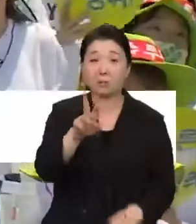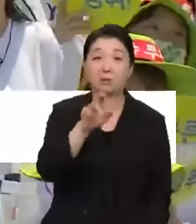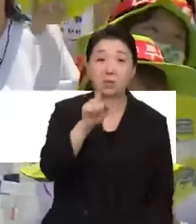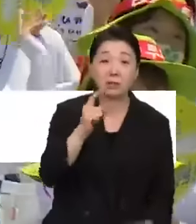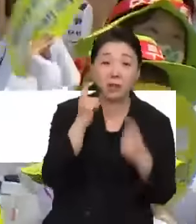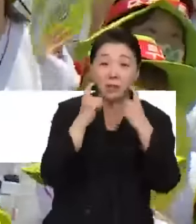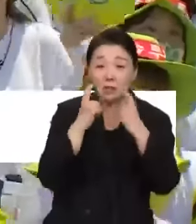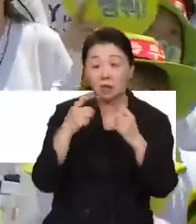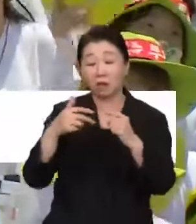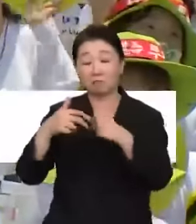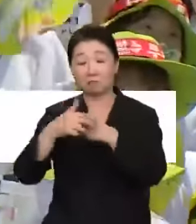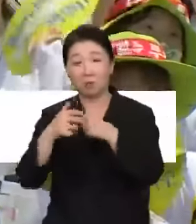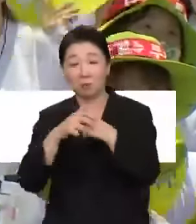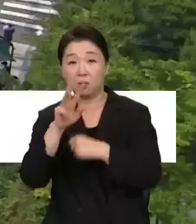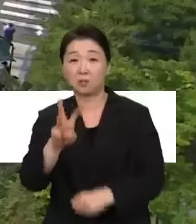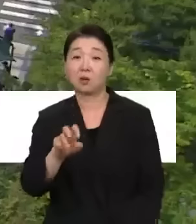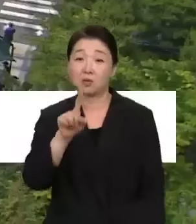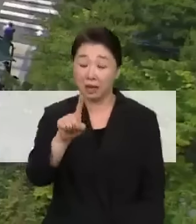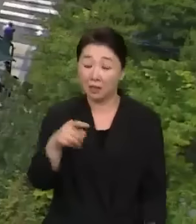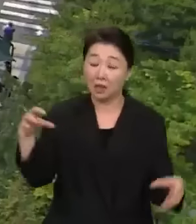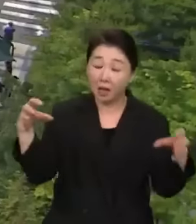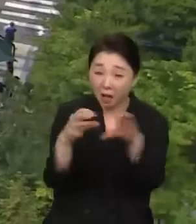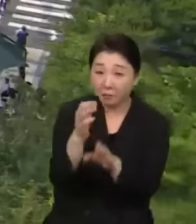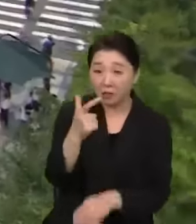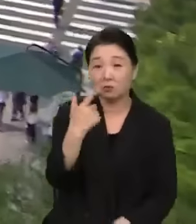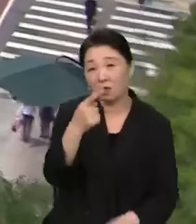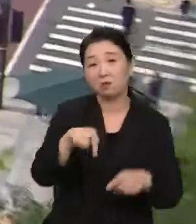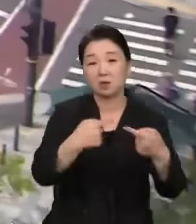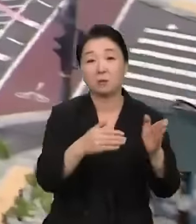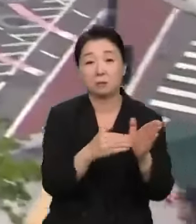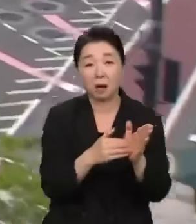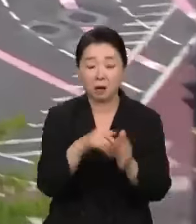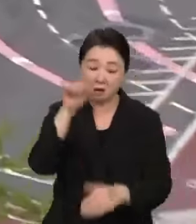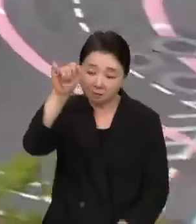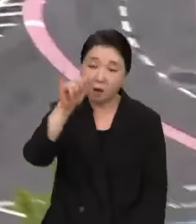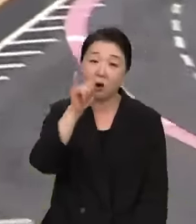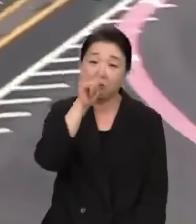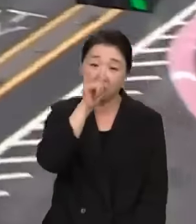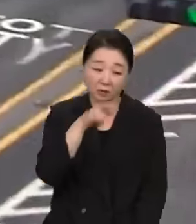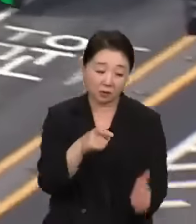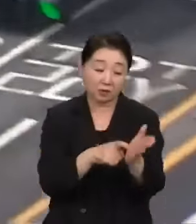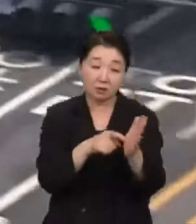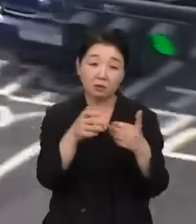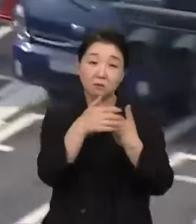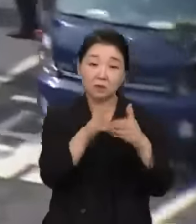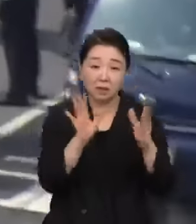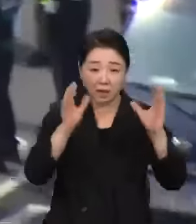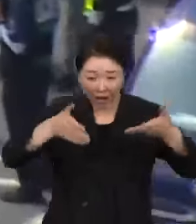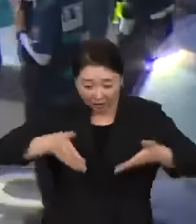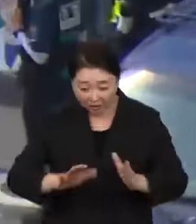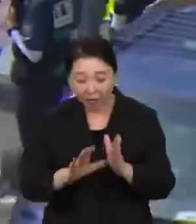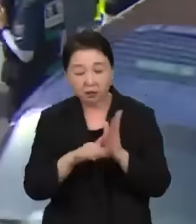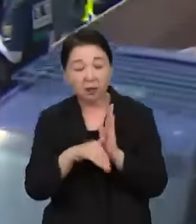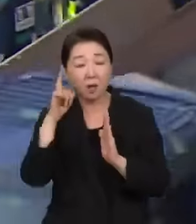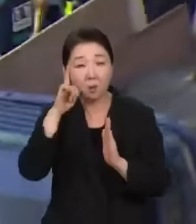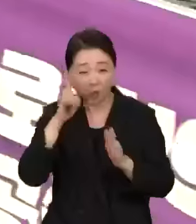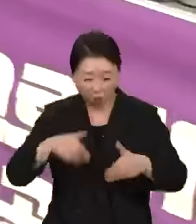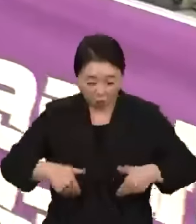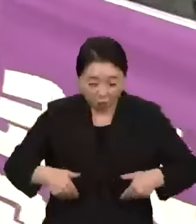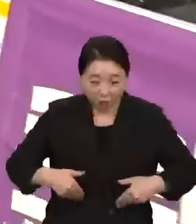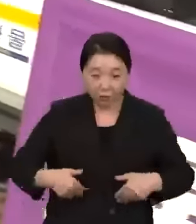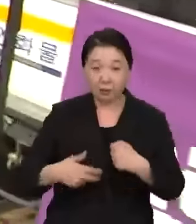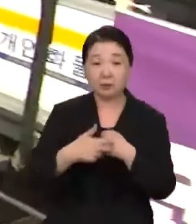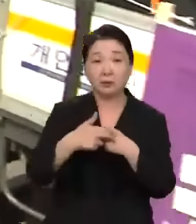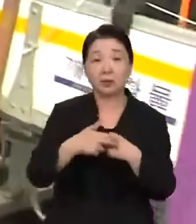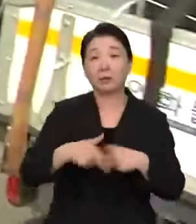30곳 등 예순 한곳이 참여합니다 파업에 돌입할 경우 응급실과 분만실 등에서 필수 인력을 유지하겠다고 했지만